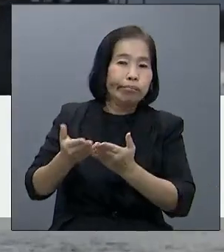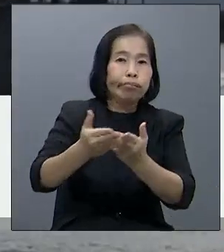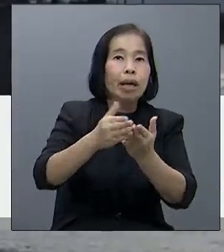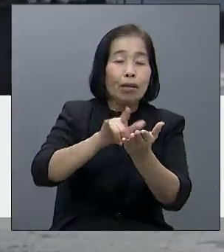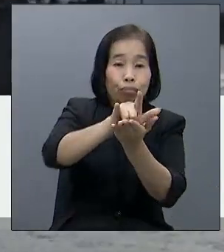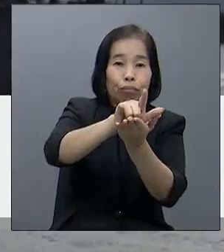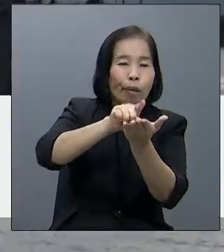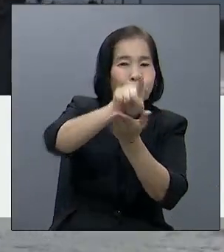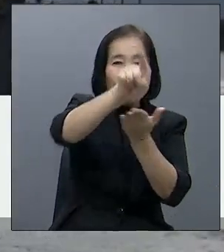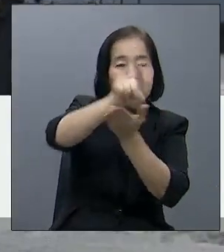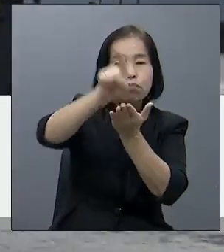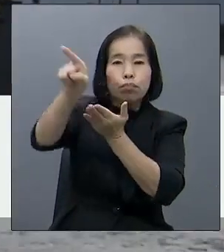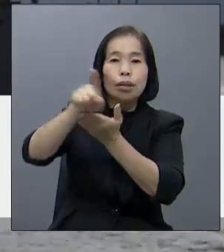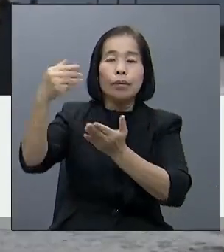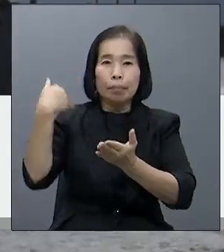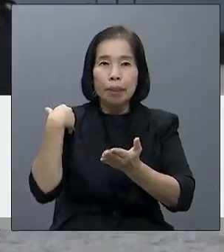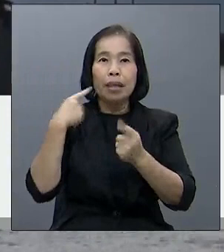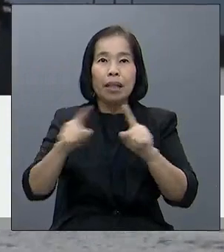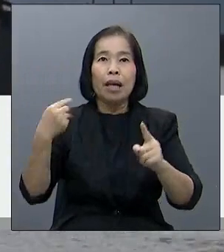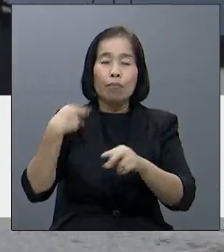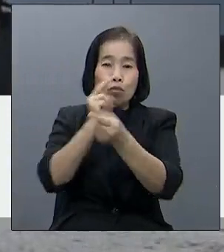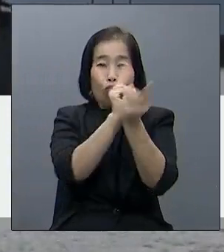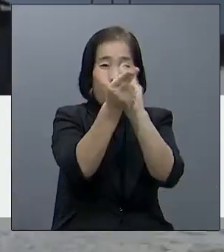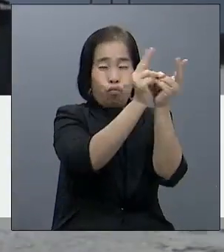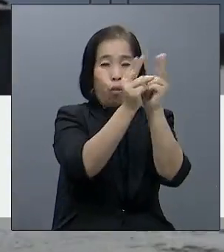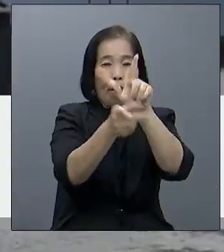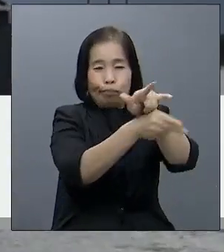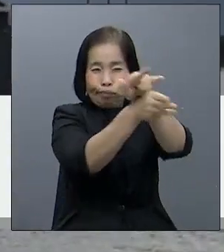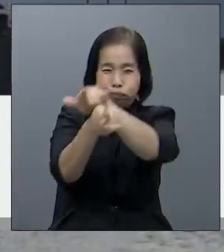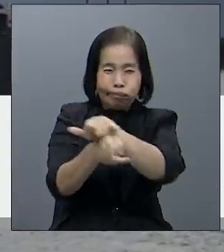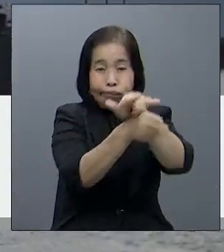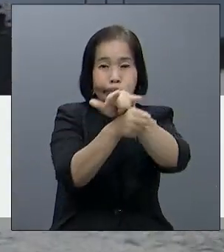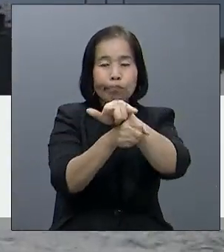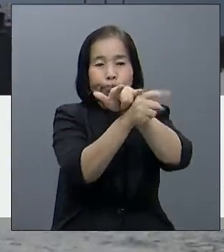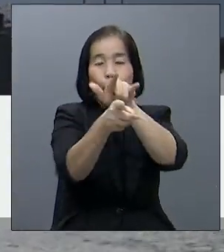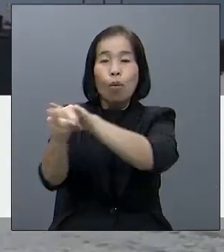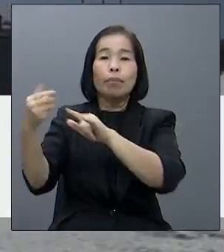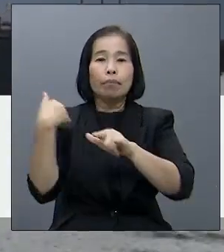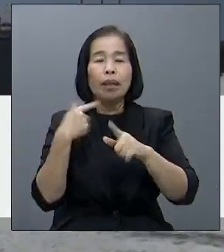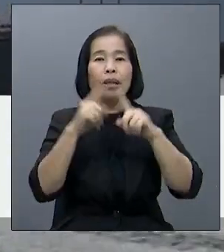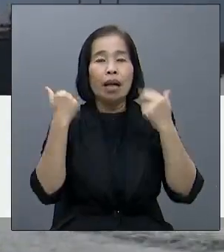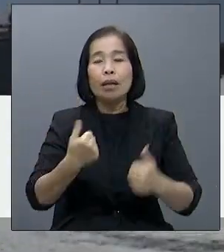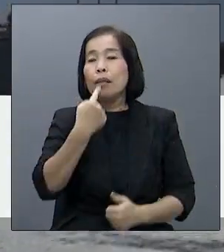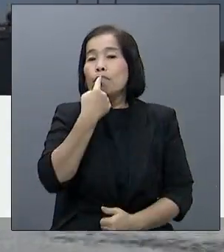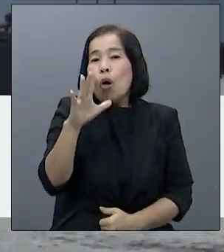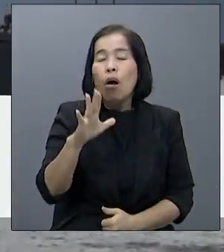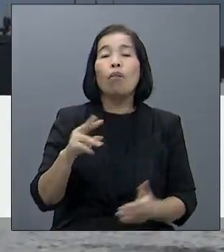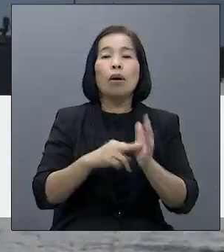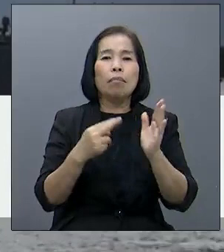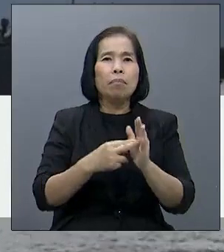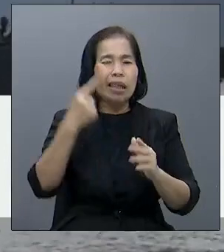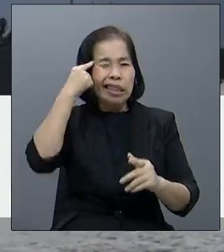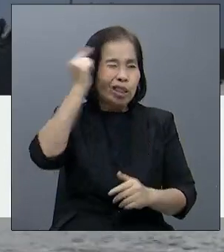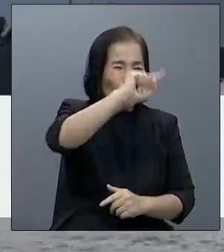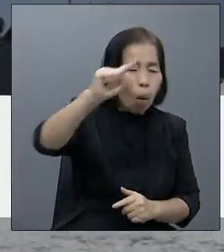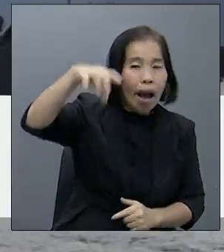พาวุธโจมตีภาคพื้นดินและโดรนอีกหลายลำที่ส่งมาจากเยเมนได้ซึ่งไม่สามารถระบุได้ว่าเป้าหมายของขีปนาวุธคือ